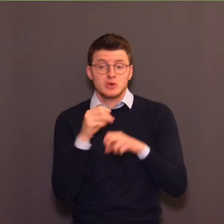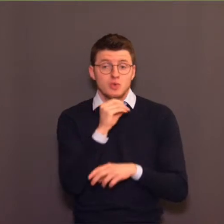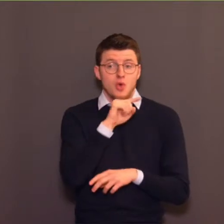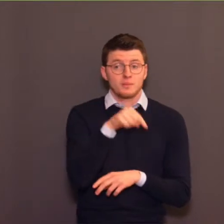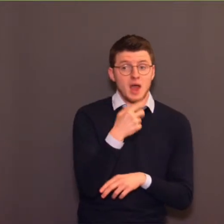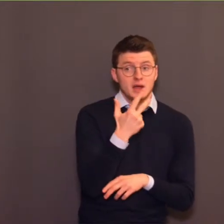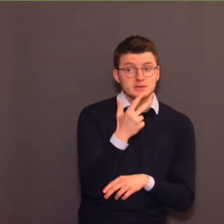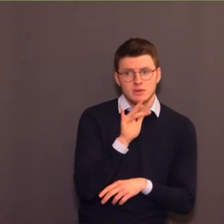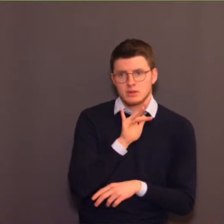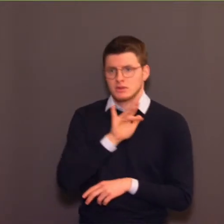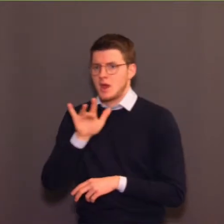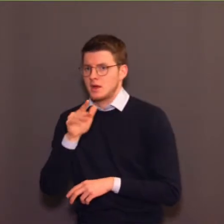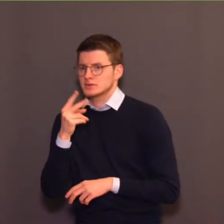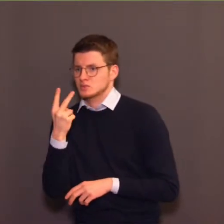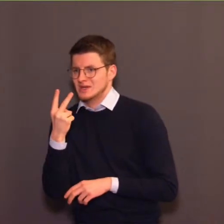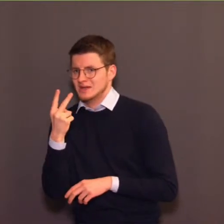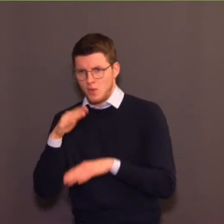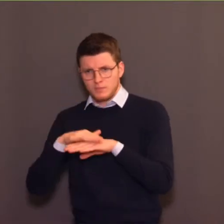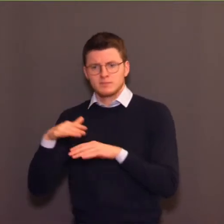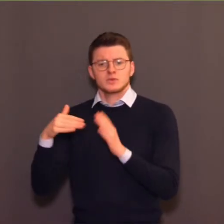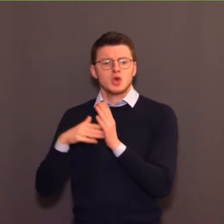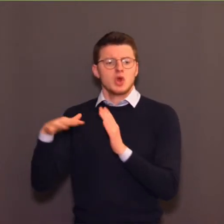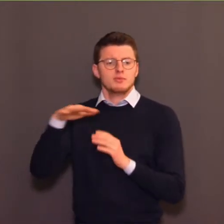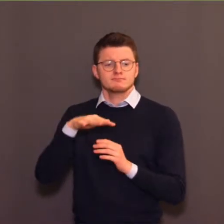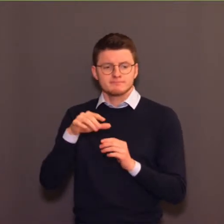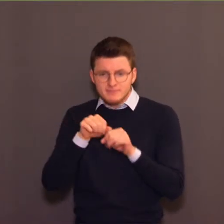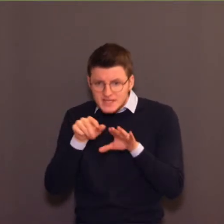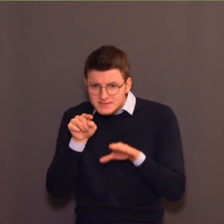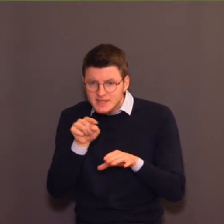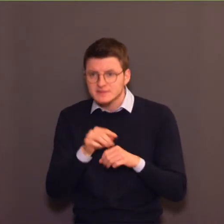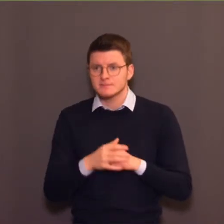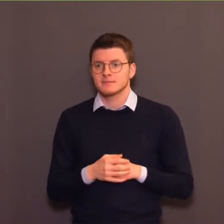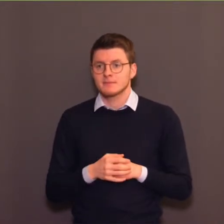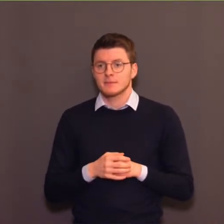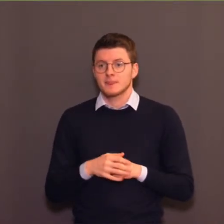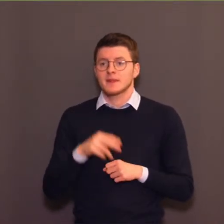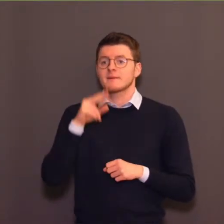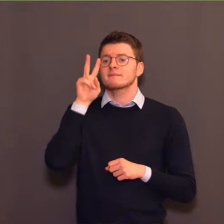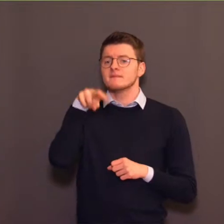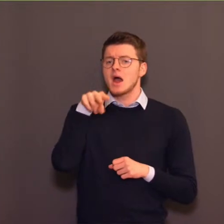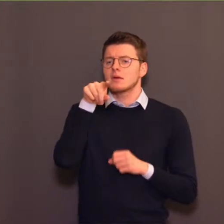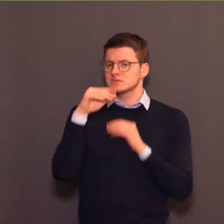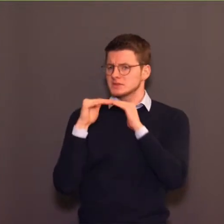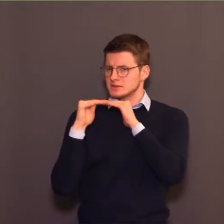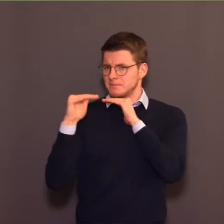2 besmettingen per 1000 bewoners. En een stabilisatie in Vlaanderen met 0,5